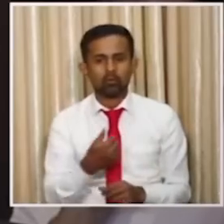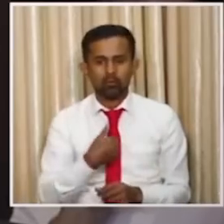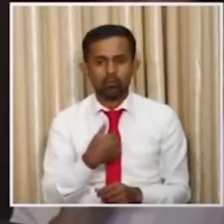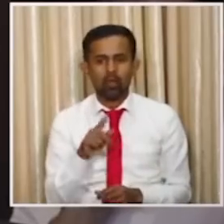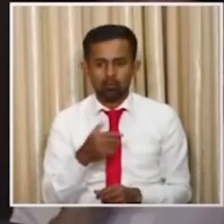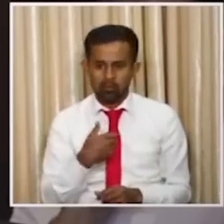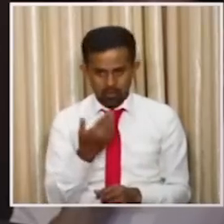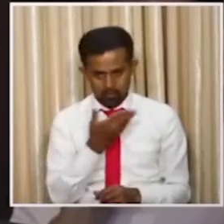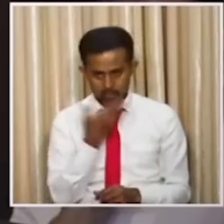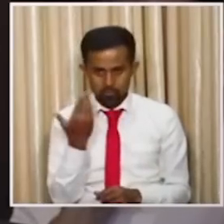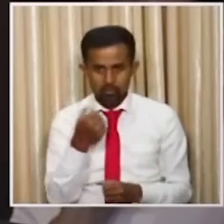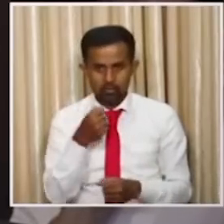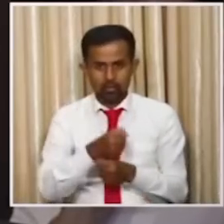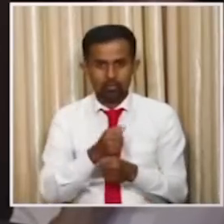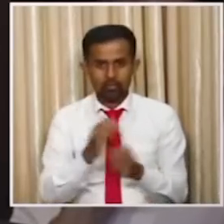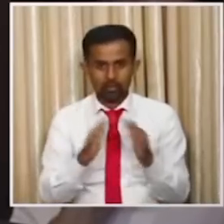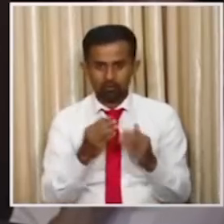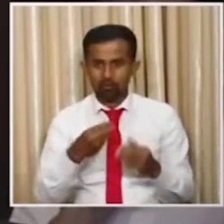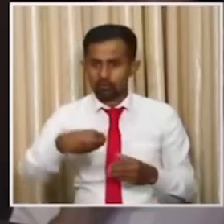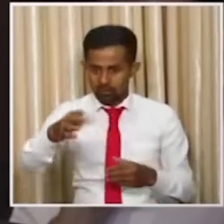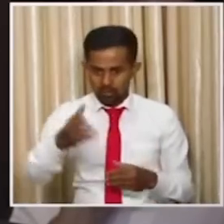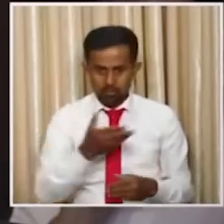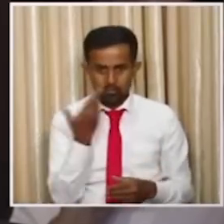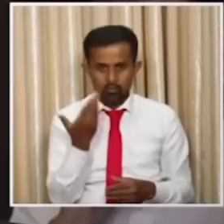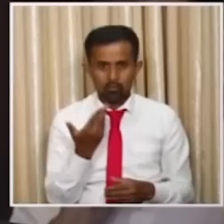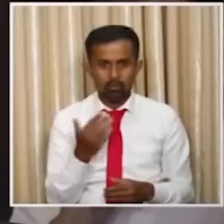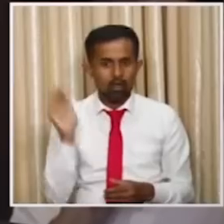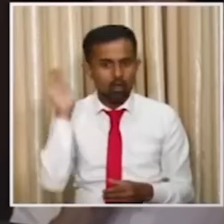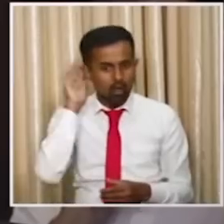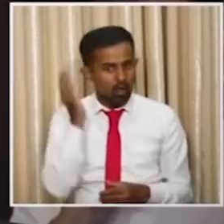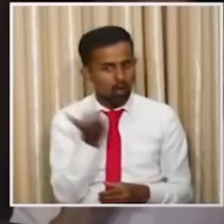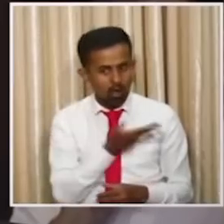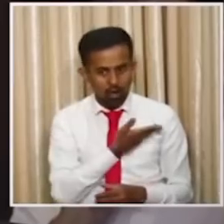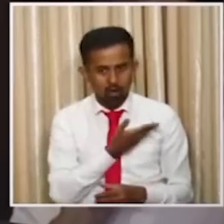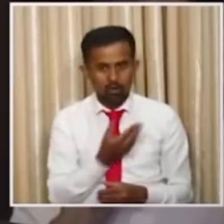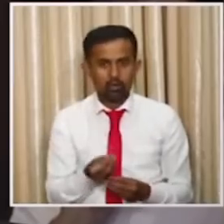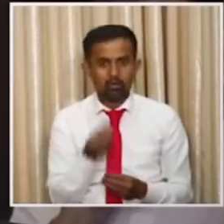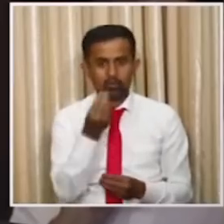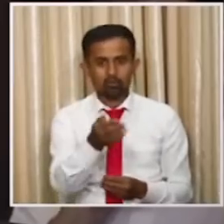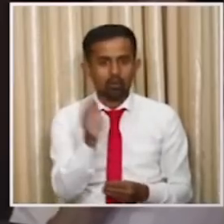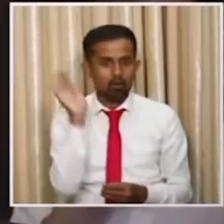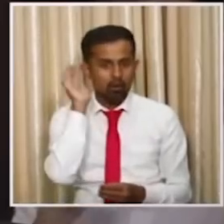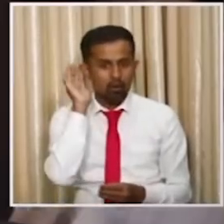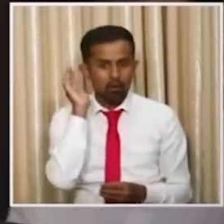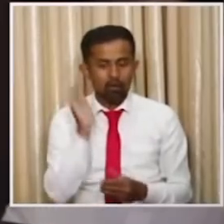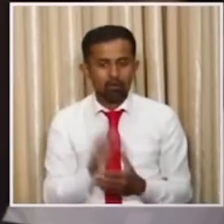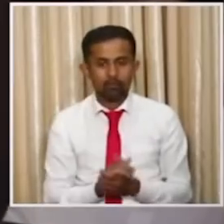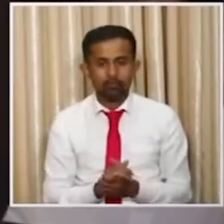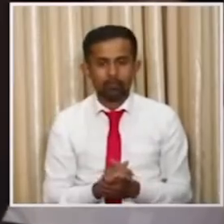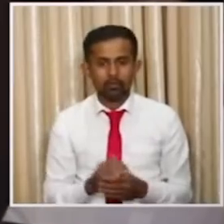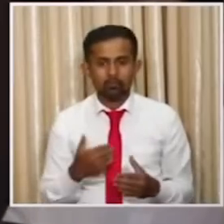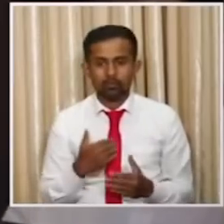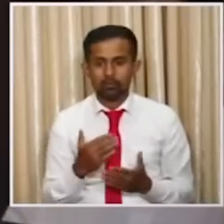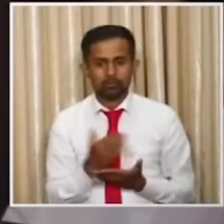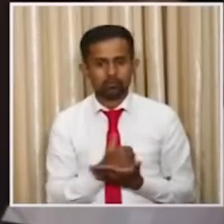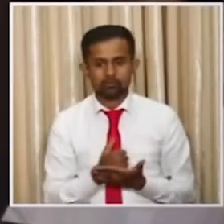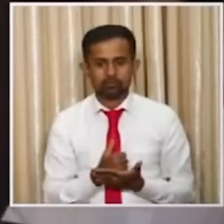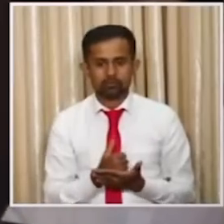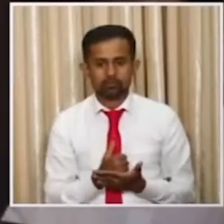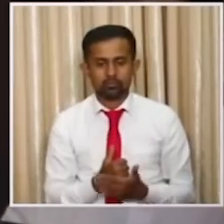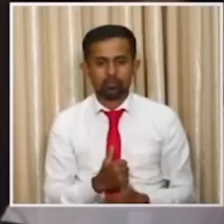இப்படி பேசாதீர்கள். ஒவ்வொரு மனிதனுக்கும் கண்ணியம் உண்டு. நான் எனது பழைய வீட்டை யாருக்கும் கொடுக்கவில்லை என